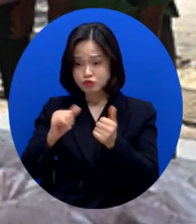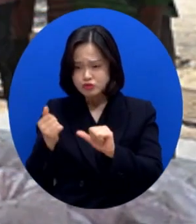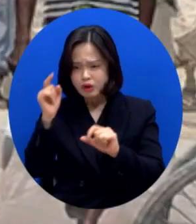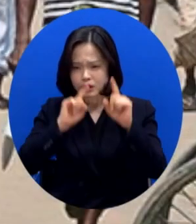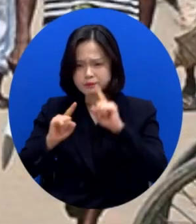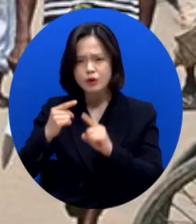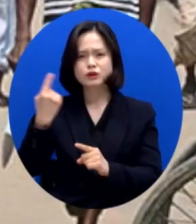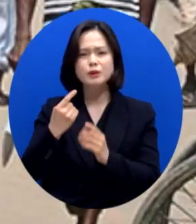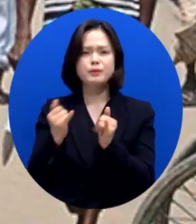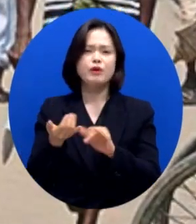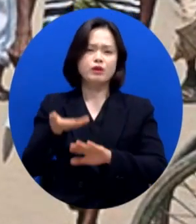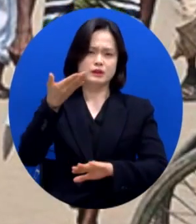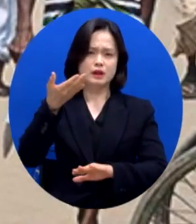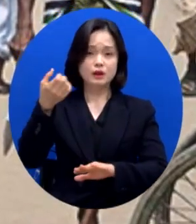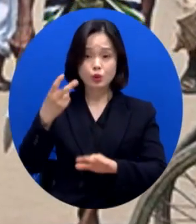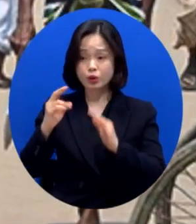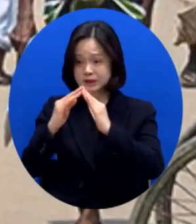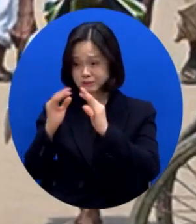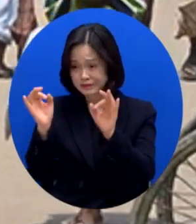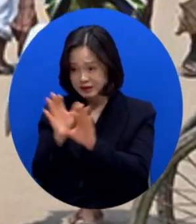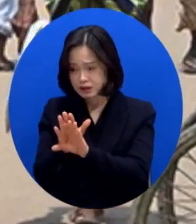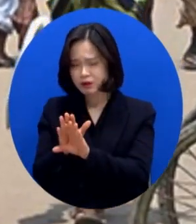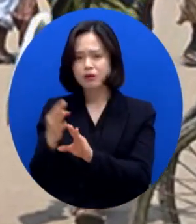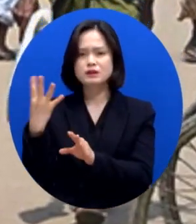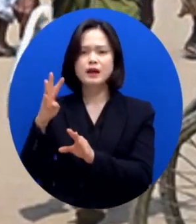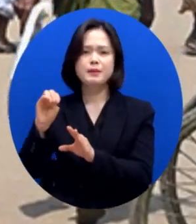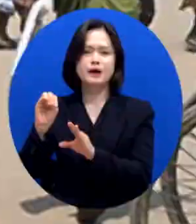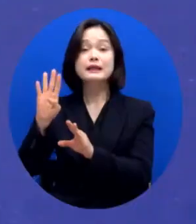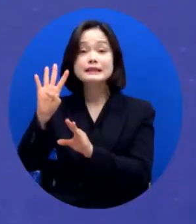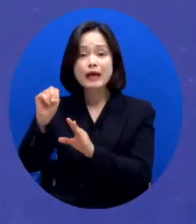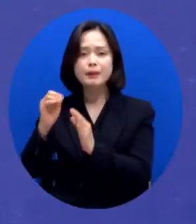포함해 이재민 4만 명이 발생했습니다.